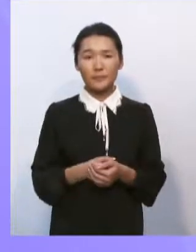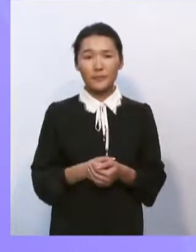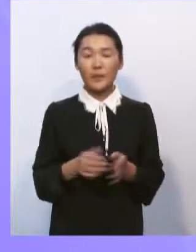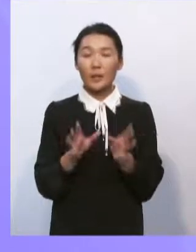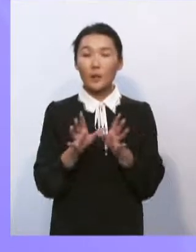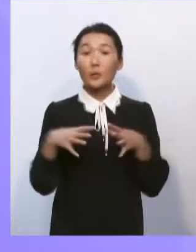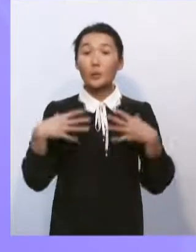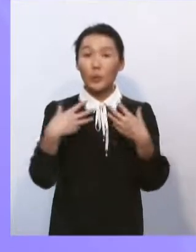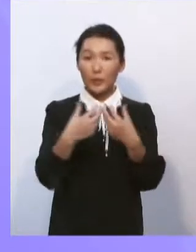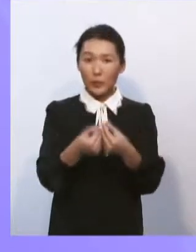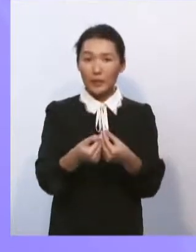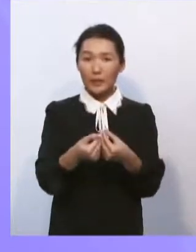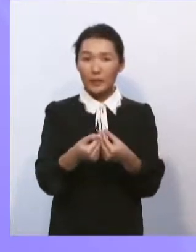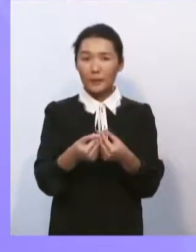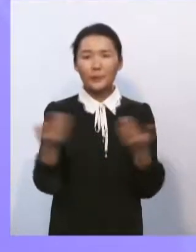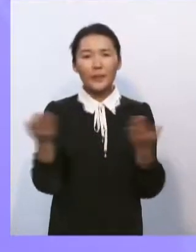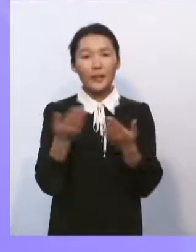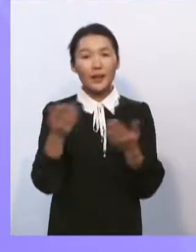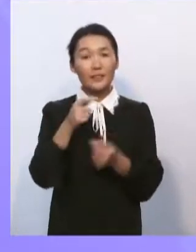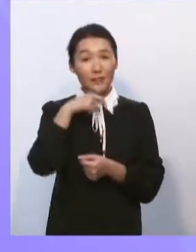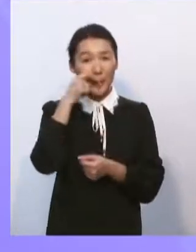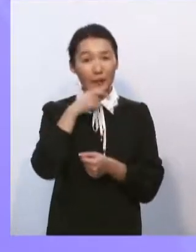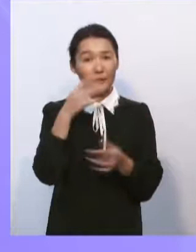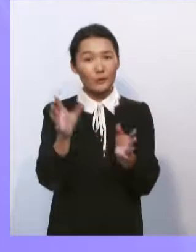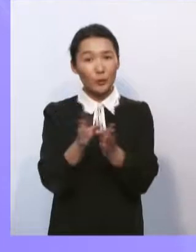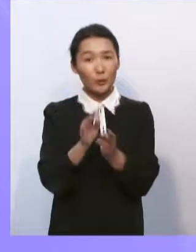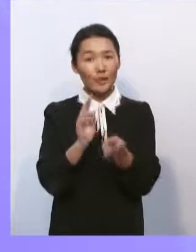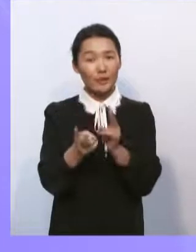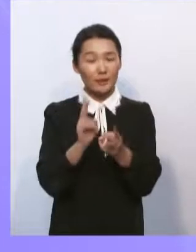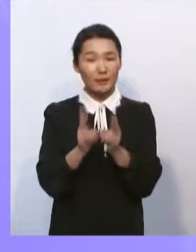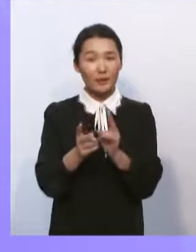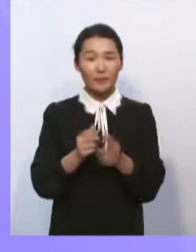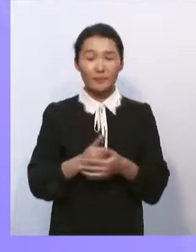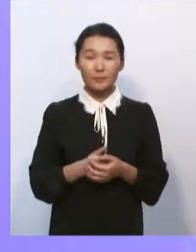Үй бүлөңөр менен кайсы тамакты чогуу даярдайсыңар?